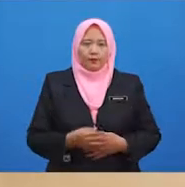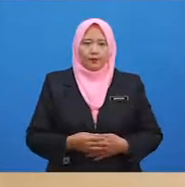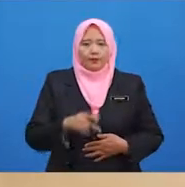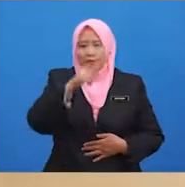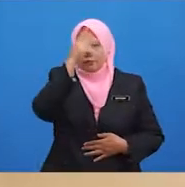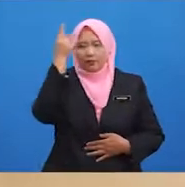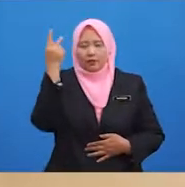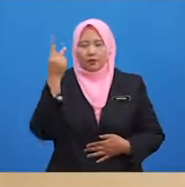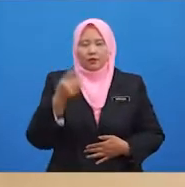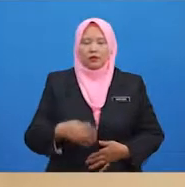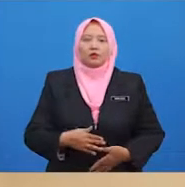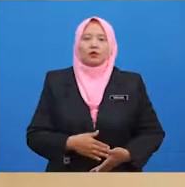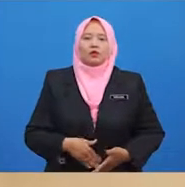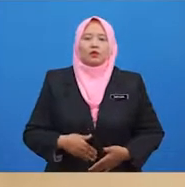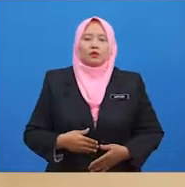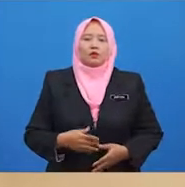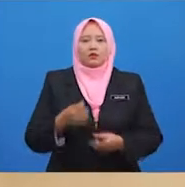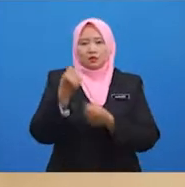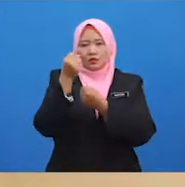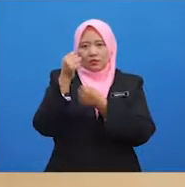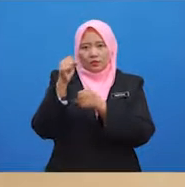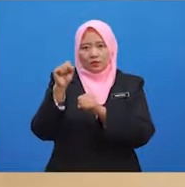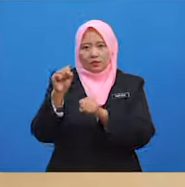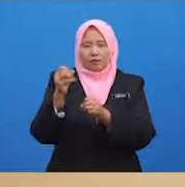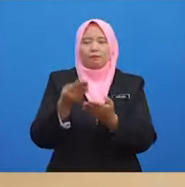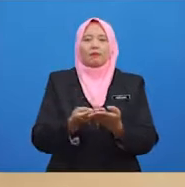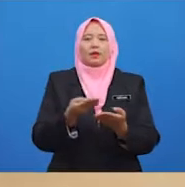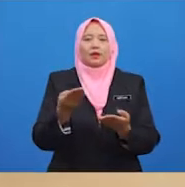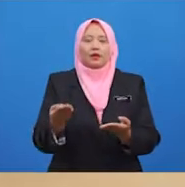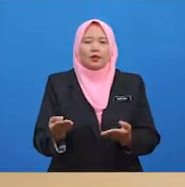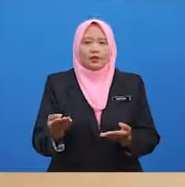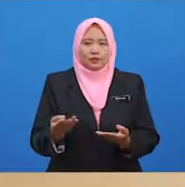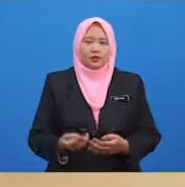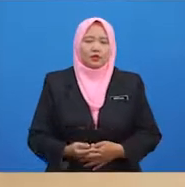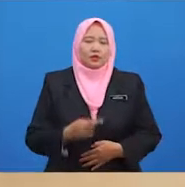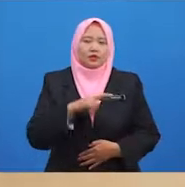kerana perutmu setia menghamilkan rezeki buat petani.